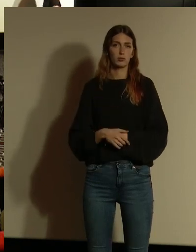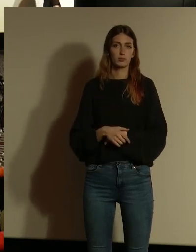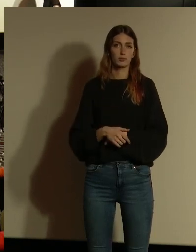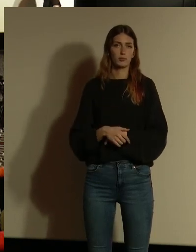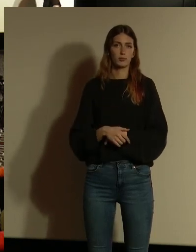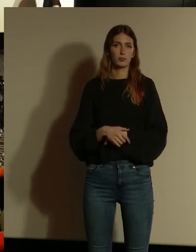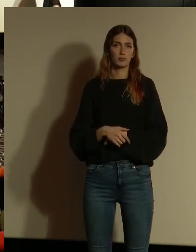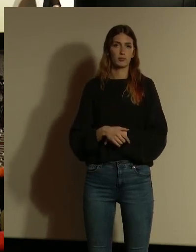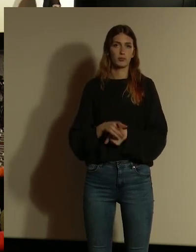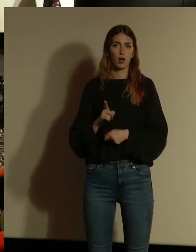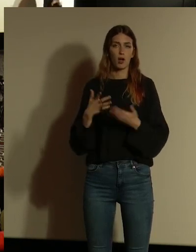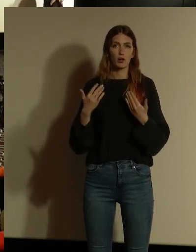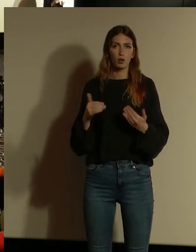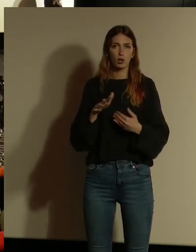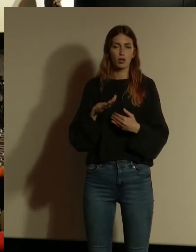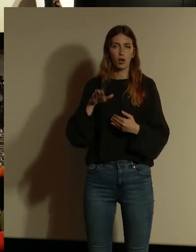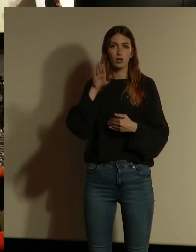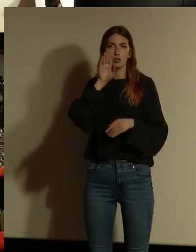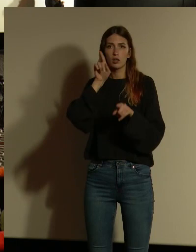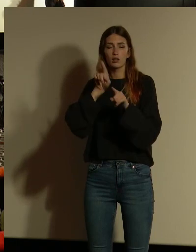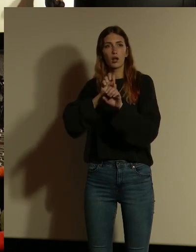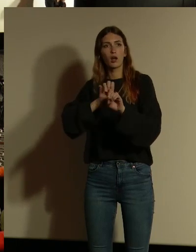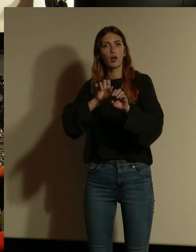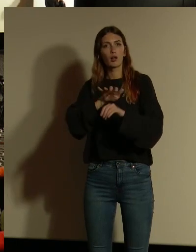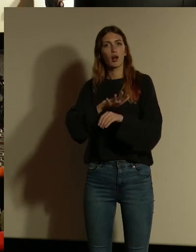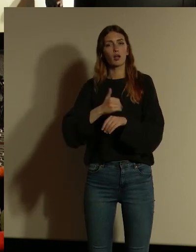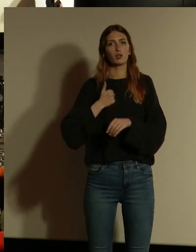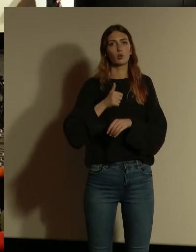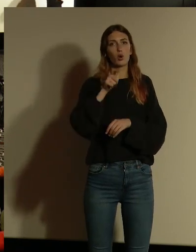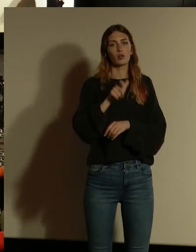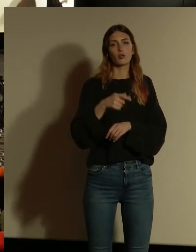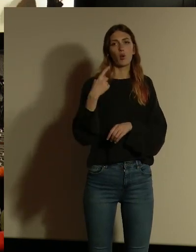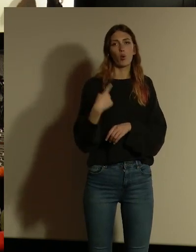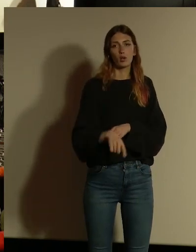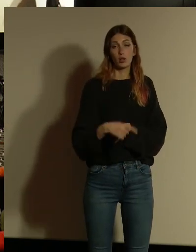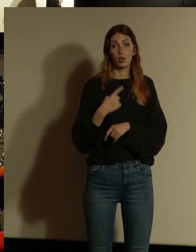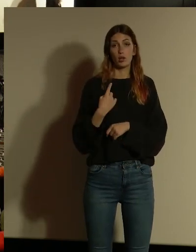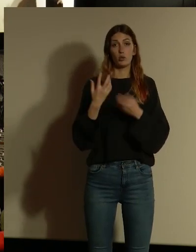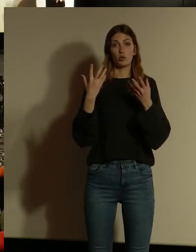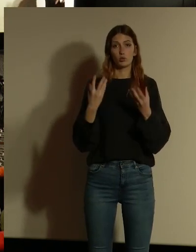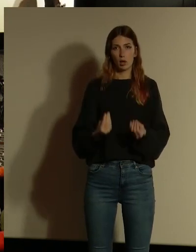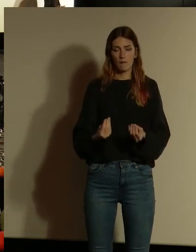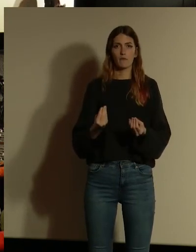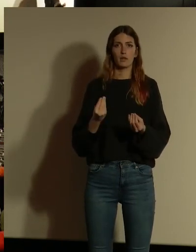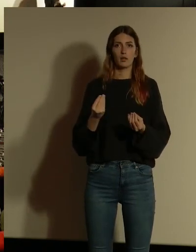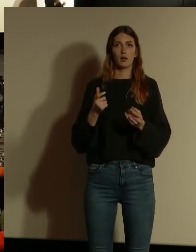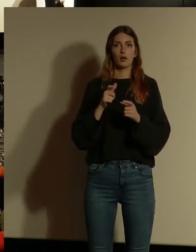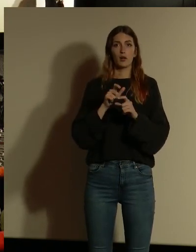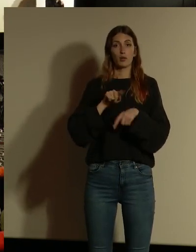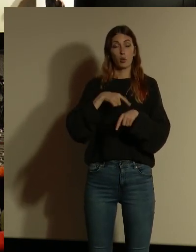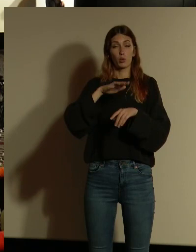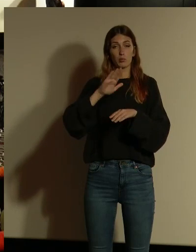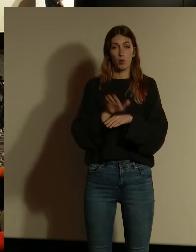Seekord olid aga ühed klassiõed rääkinud sellest klassijuhatajale ning ühel päeval jäin ma pärast tunde kooli